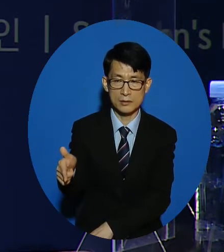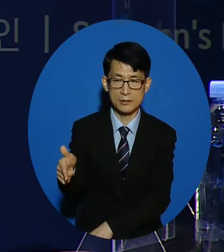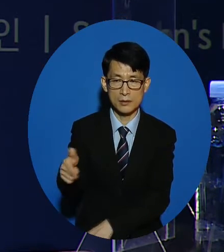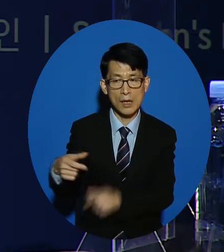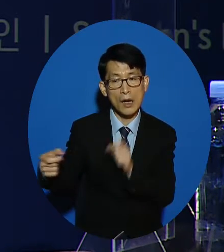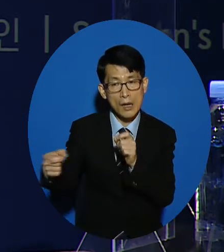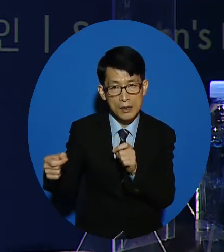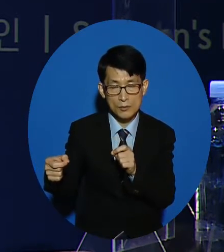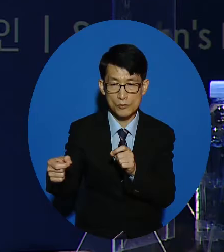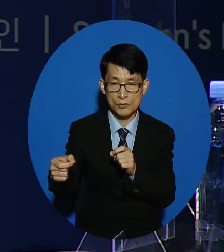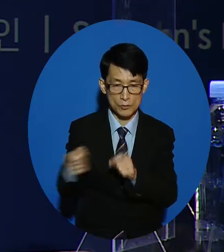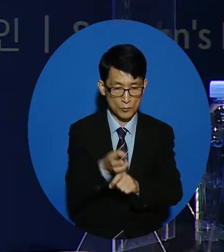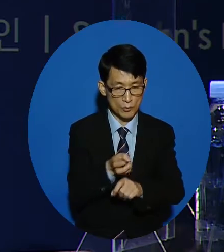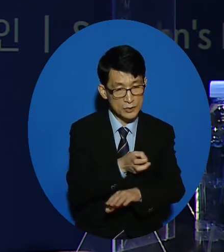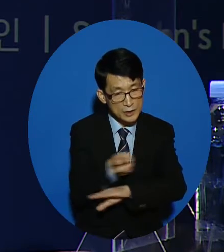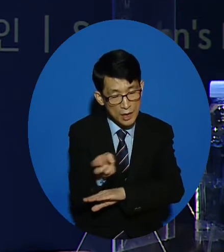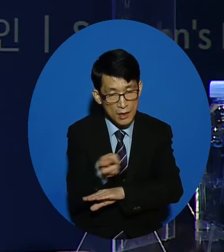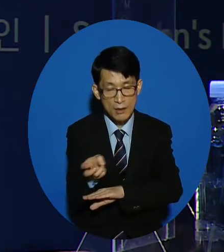이런 도시에서는